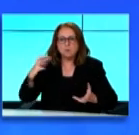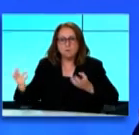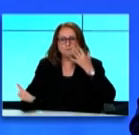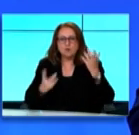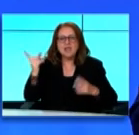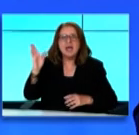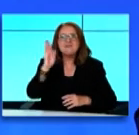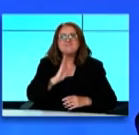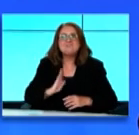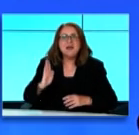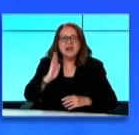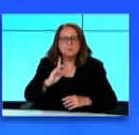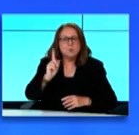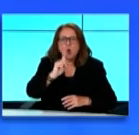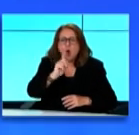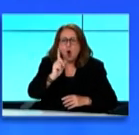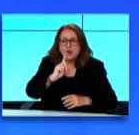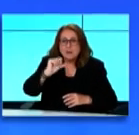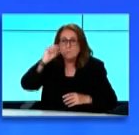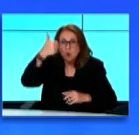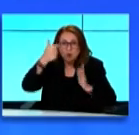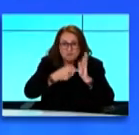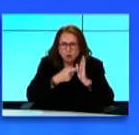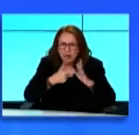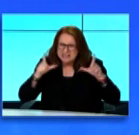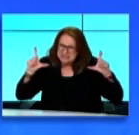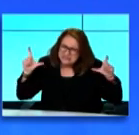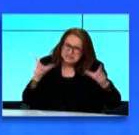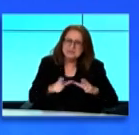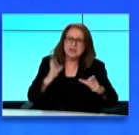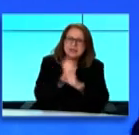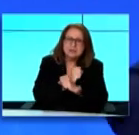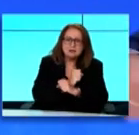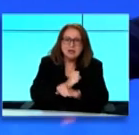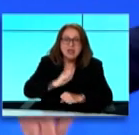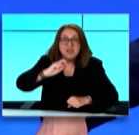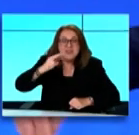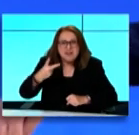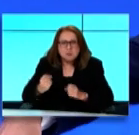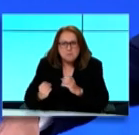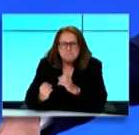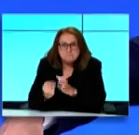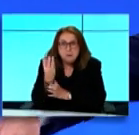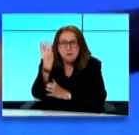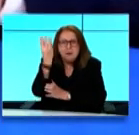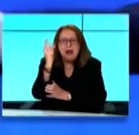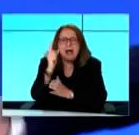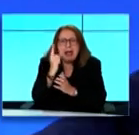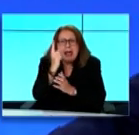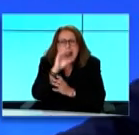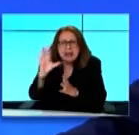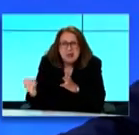την οποία δυστυχώς δεν προφτάσαμε να ελέγξουμε, παρότι τα ενέργεια μέσα πέταξαν σχετικά γρήγορα. Η φωτιά στη Βαρυμπόπη μεγάλωσε, μαστέρισε ένα αέρια